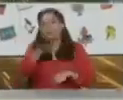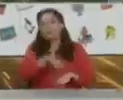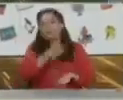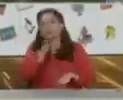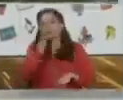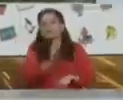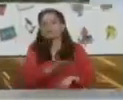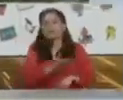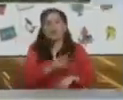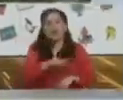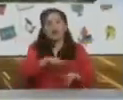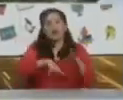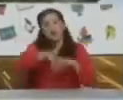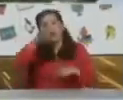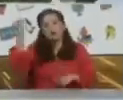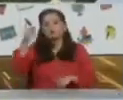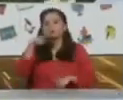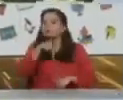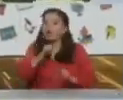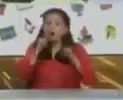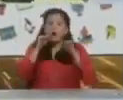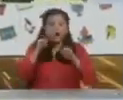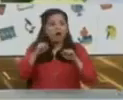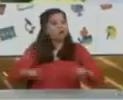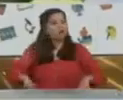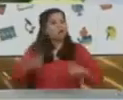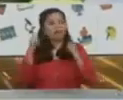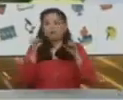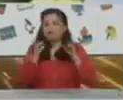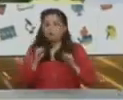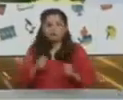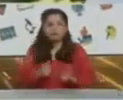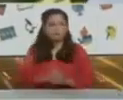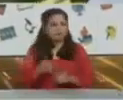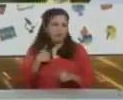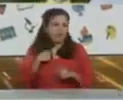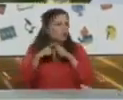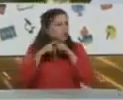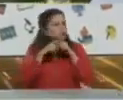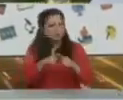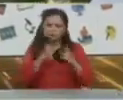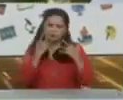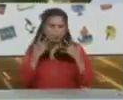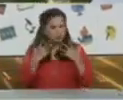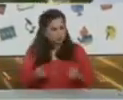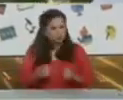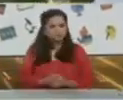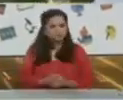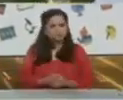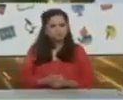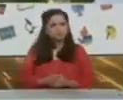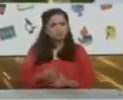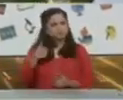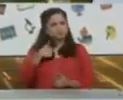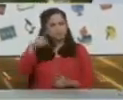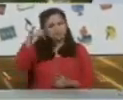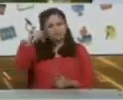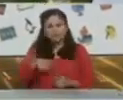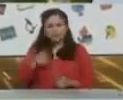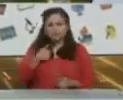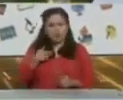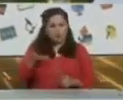से बाहर निकल करके होगी। मेरा सवाल यह है कि आज हम अपने आप